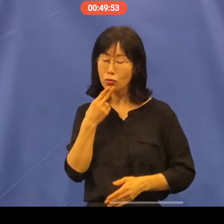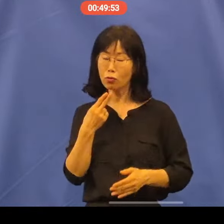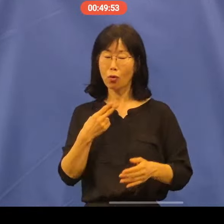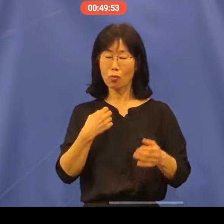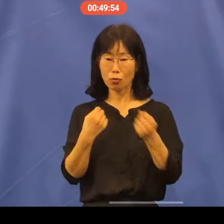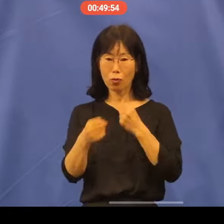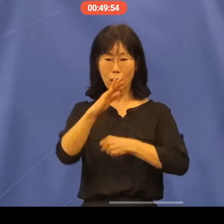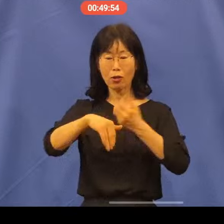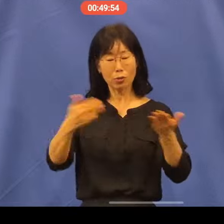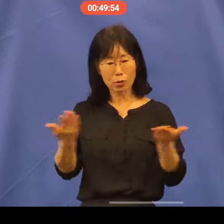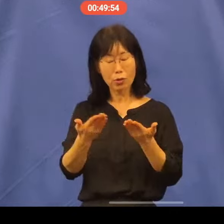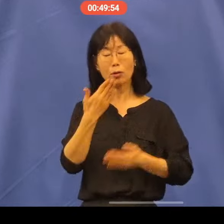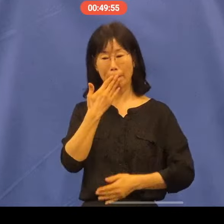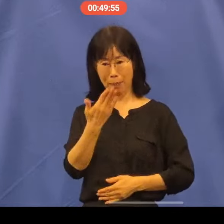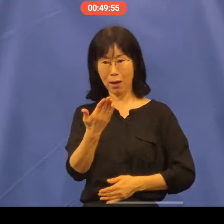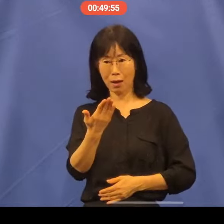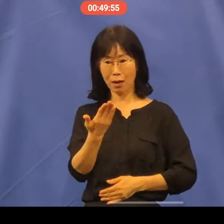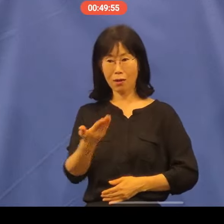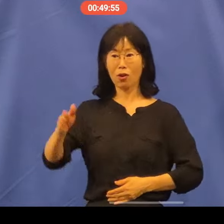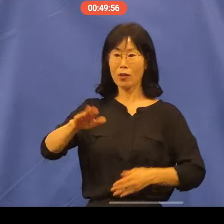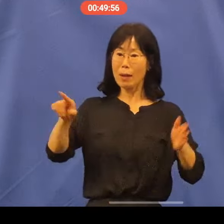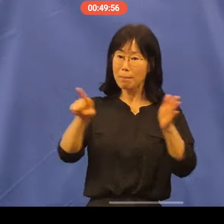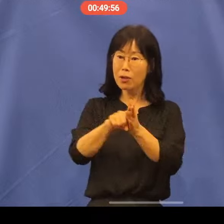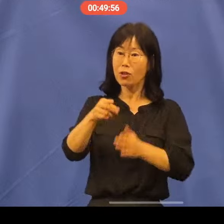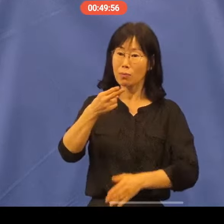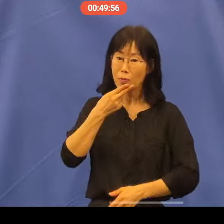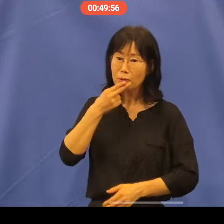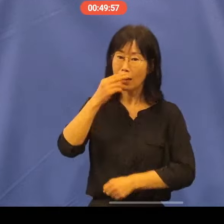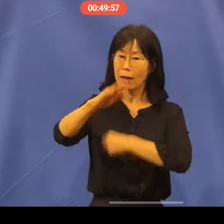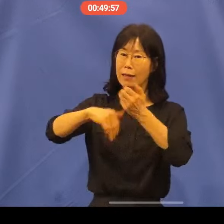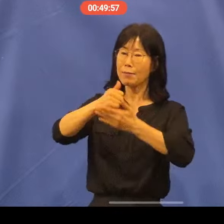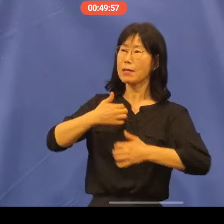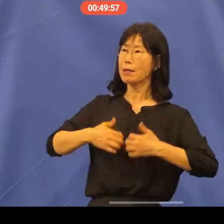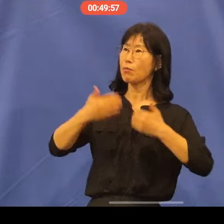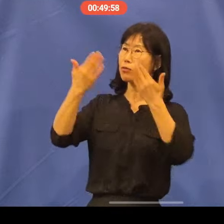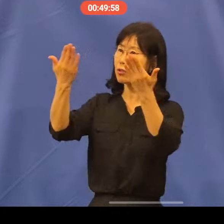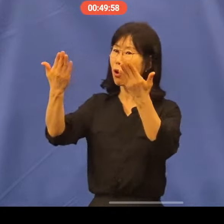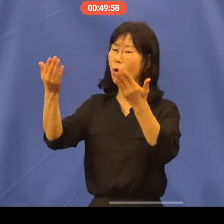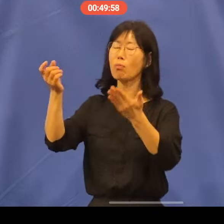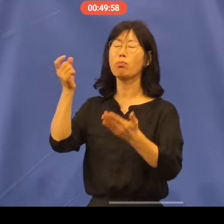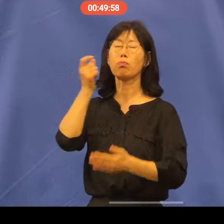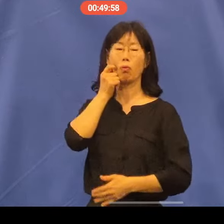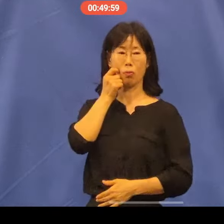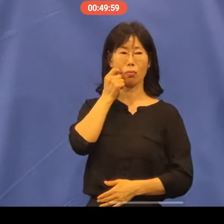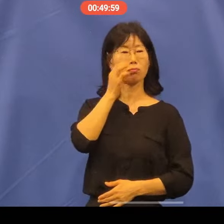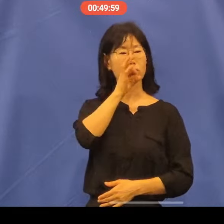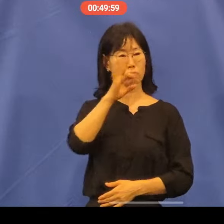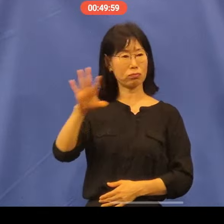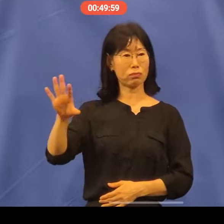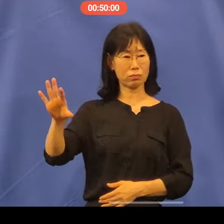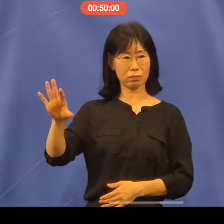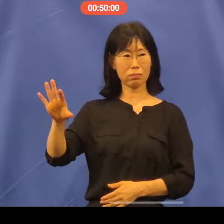활동할 수 있어요. 근데 믿음이 없이는 하나님을 기쁘시기는 할 수 없어요.